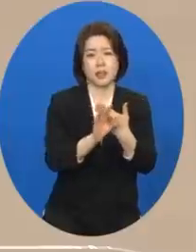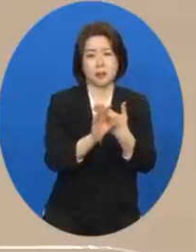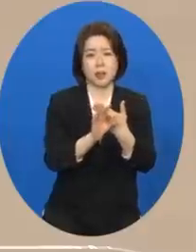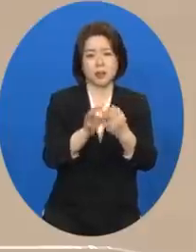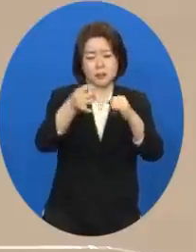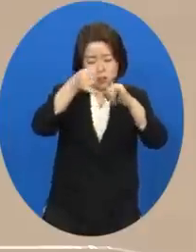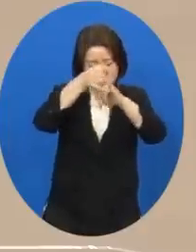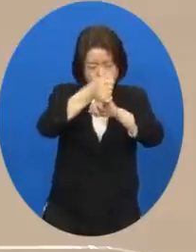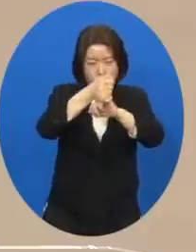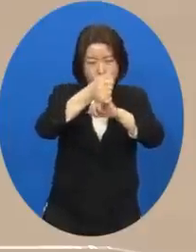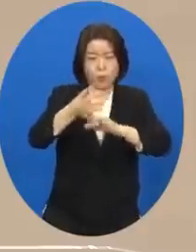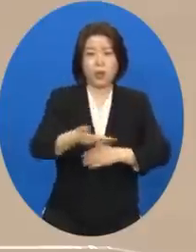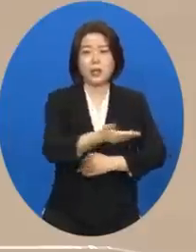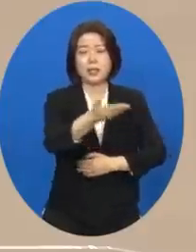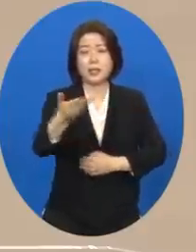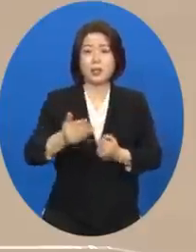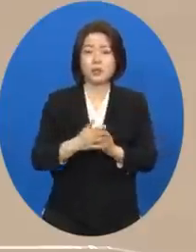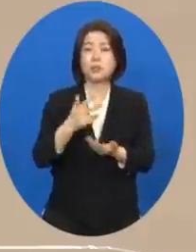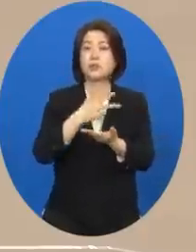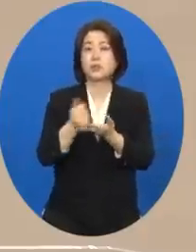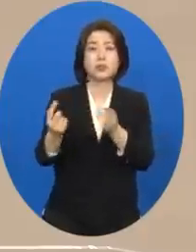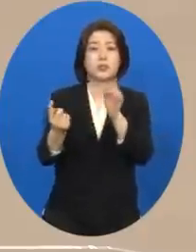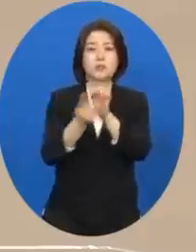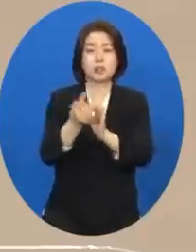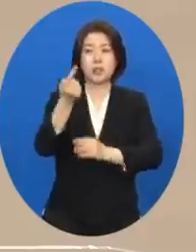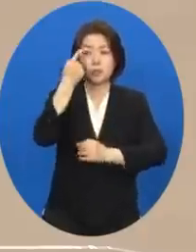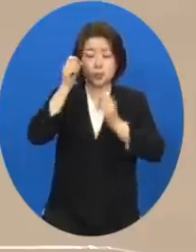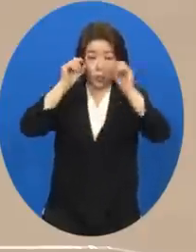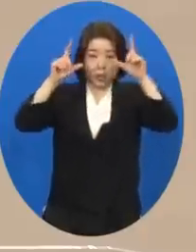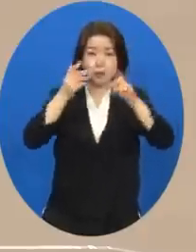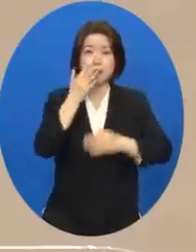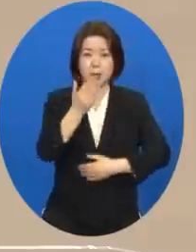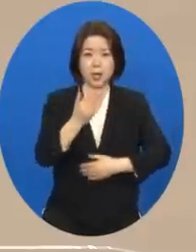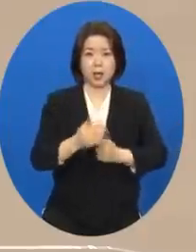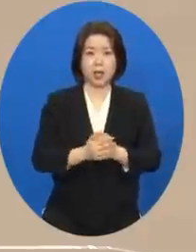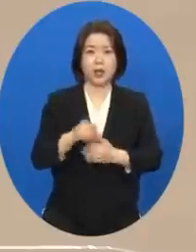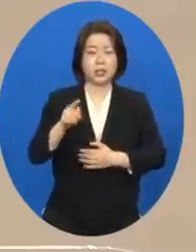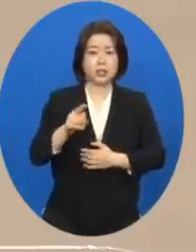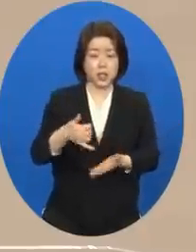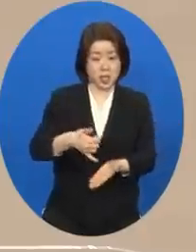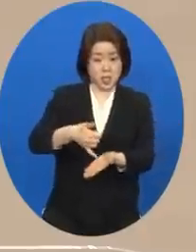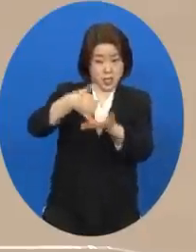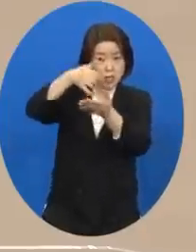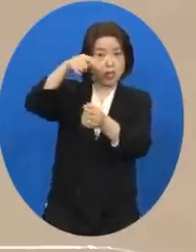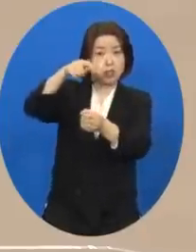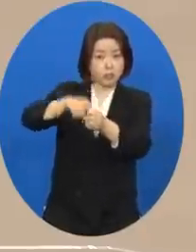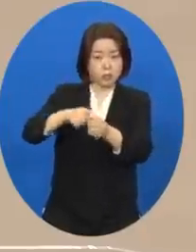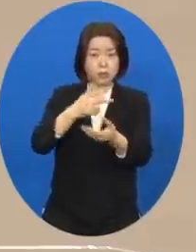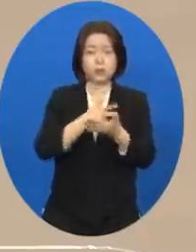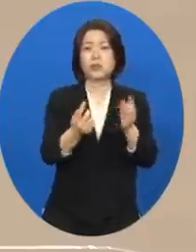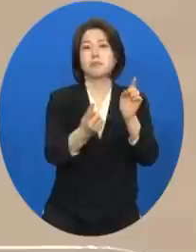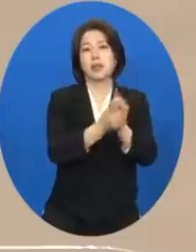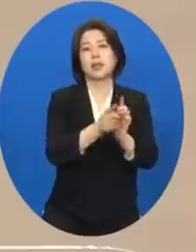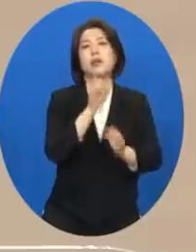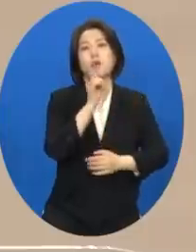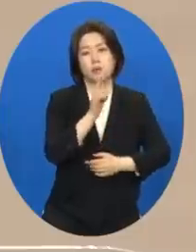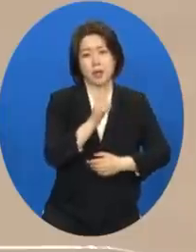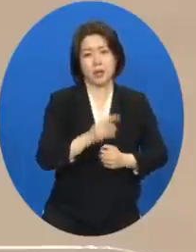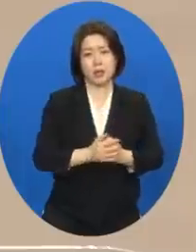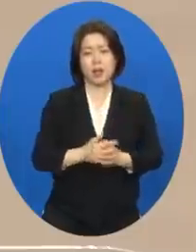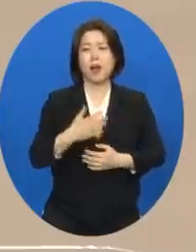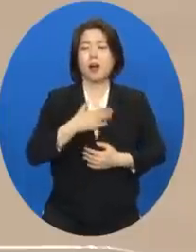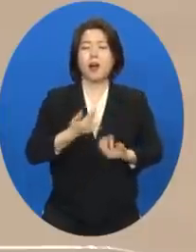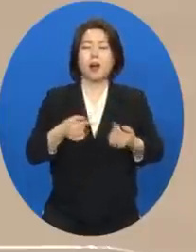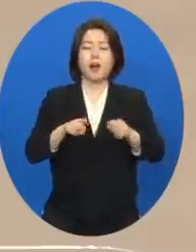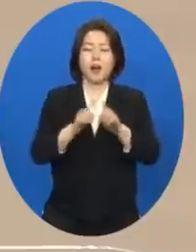반드시 여러분은 주님을 만나는 눈이 뜨입니다 그걸 인격적 으로 준영을 만난다고 하는 걸 나와 같이 계시